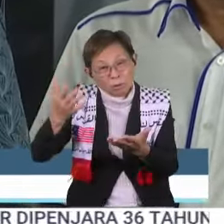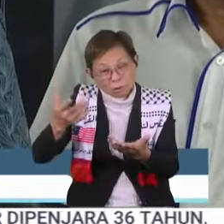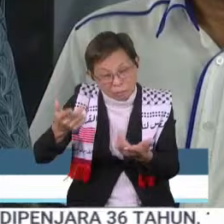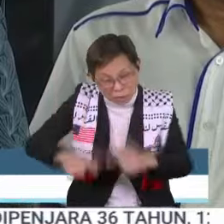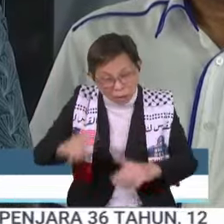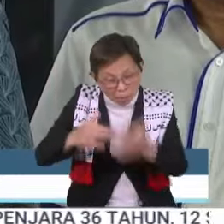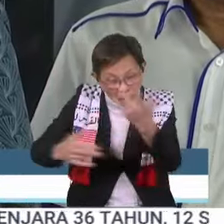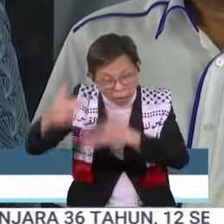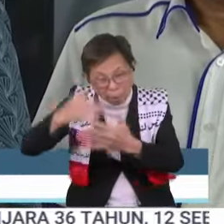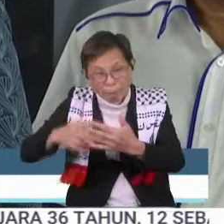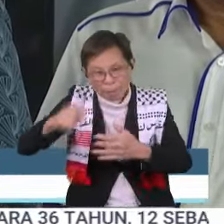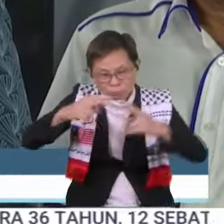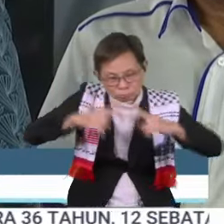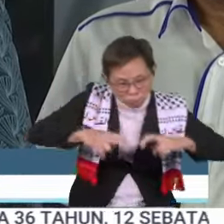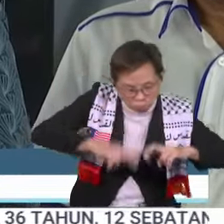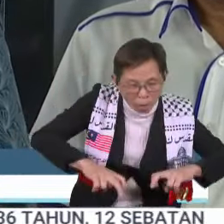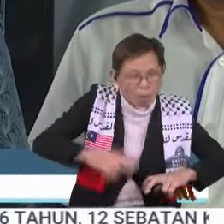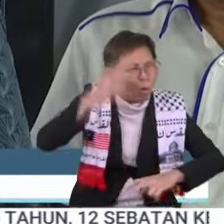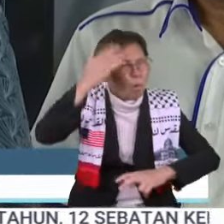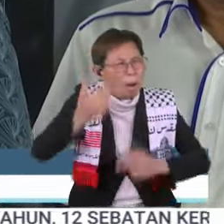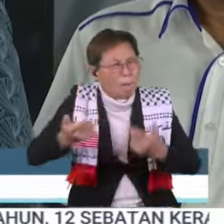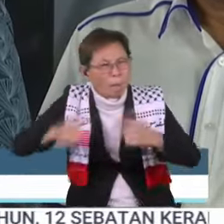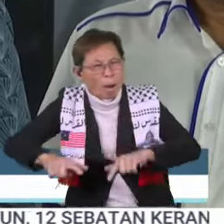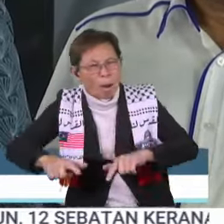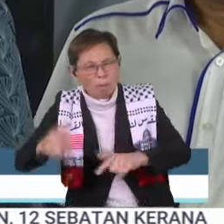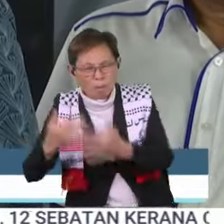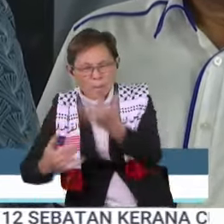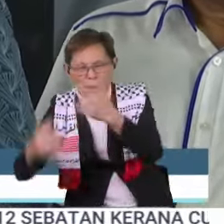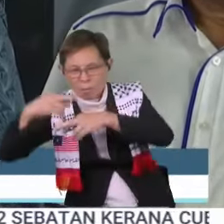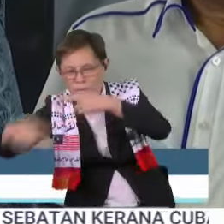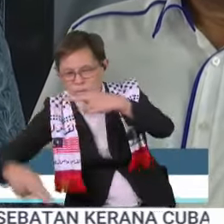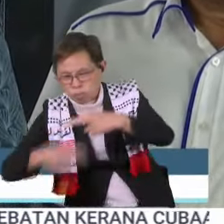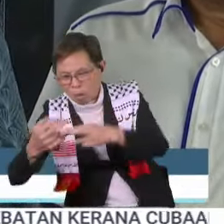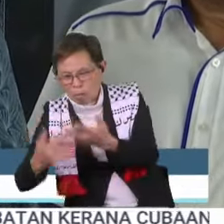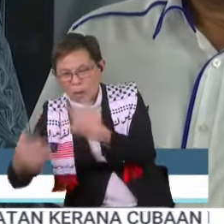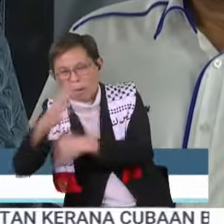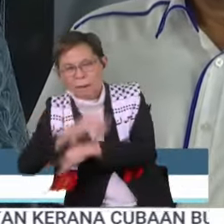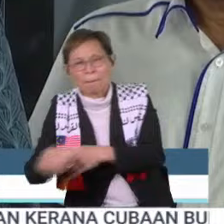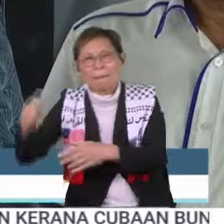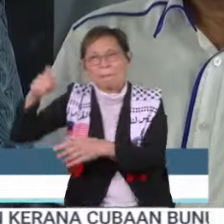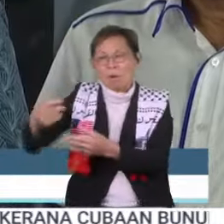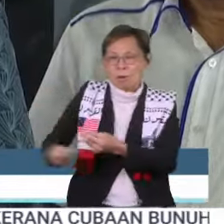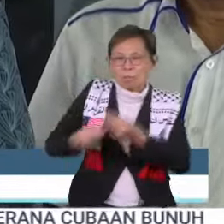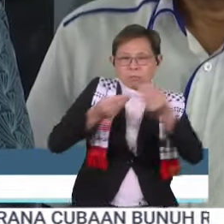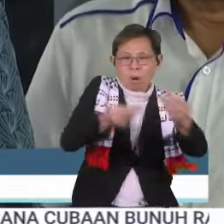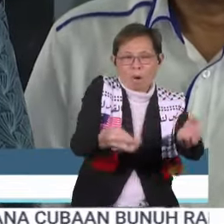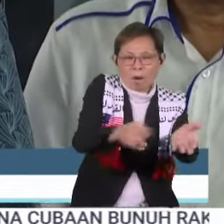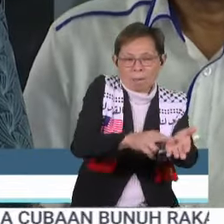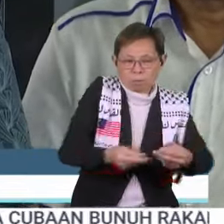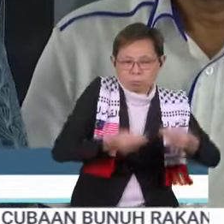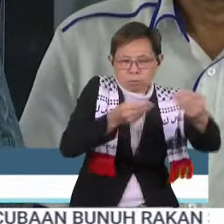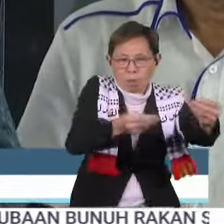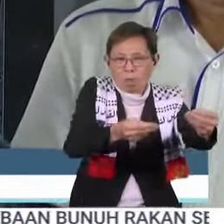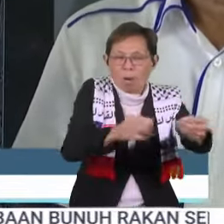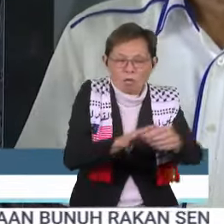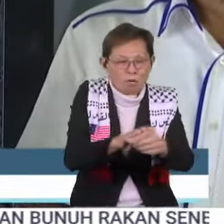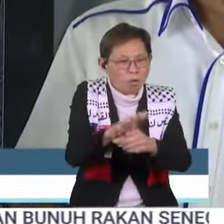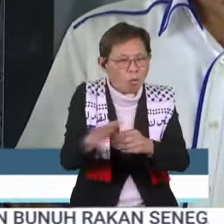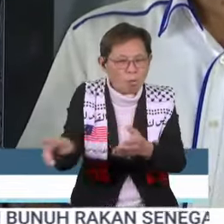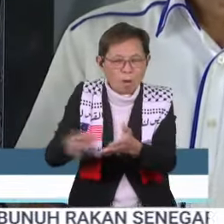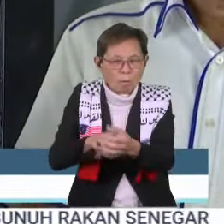dan dibuat kajian mengapa berlakunya insiden tersebut, dan mereka perlu memberikan laporan lengkap kepada pihak kementerian dan